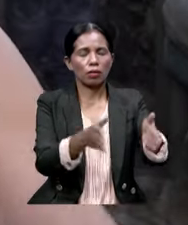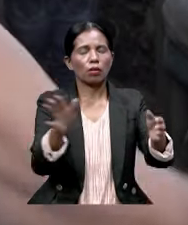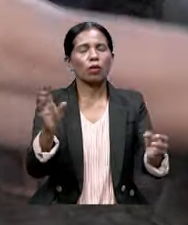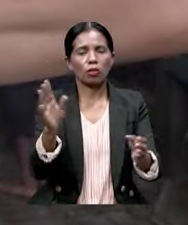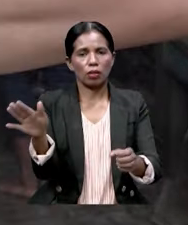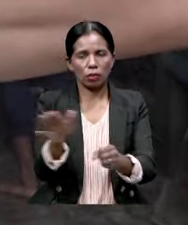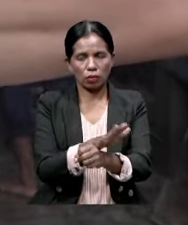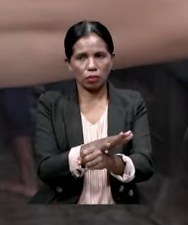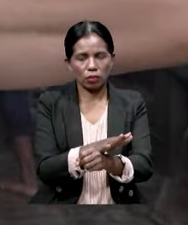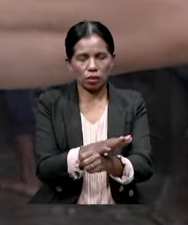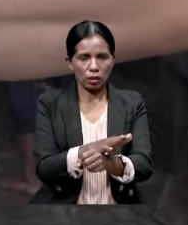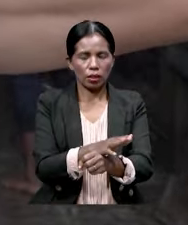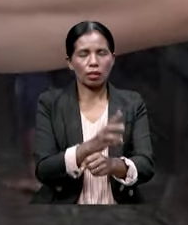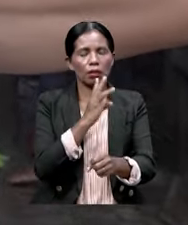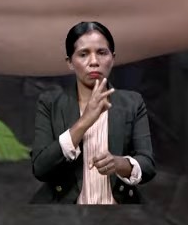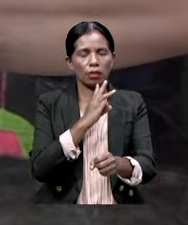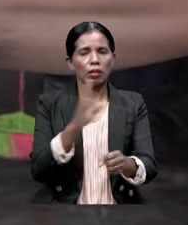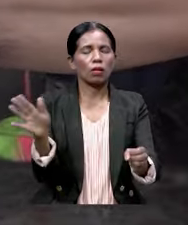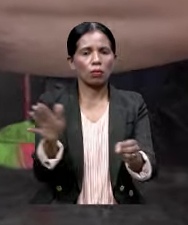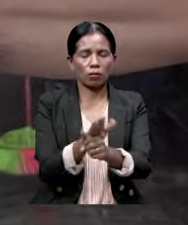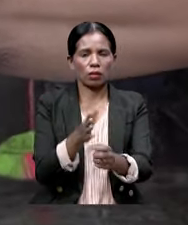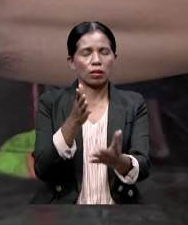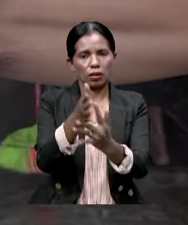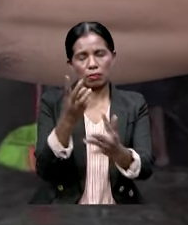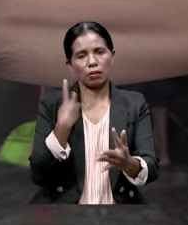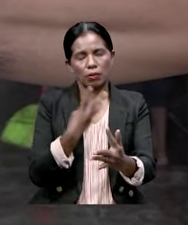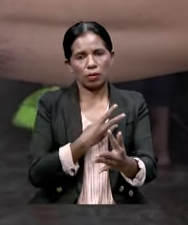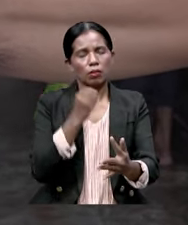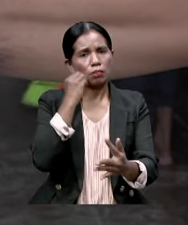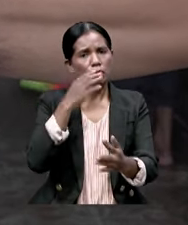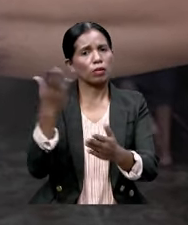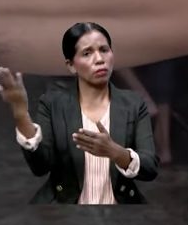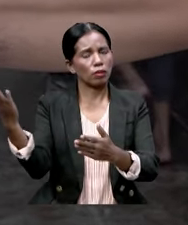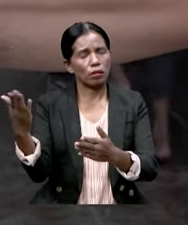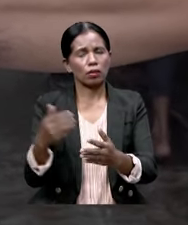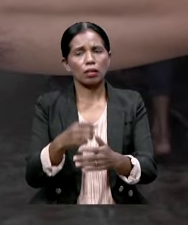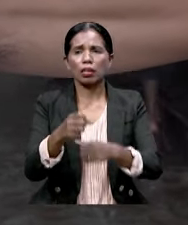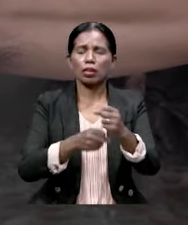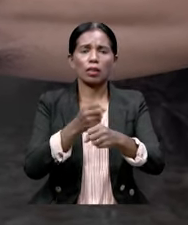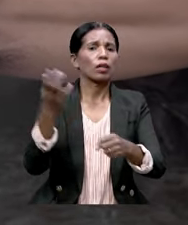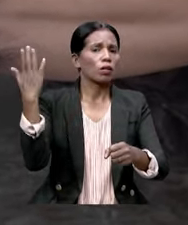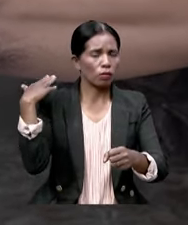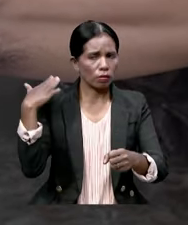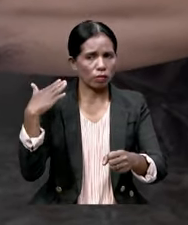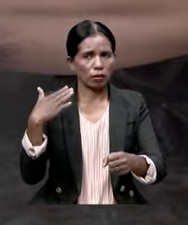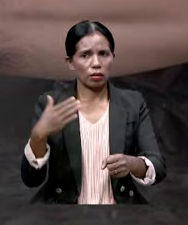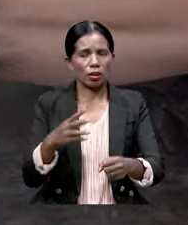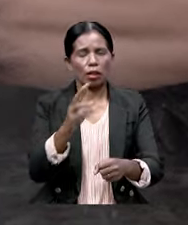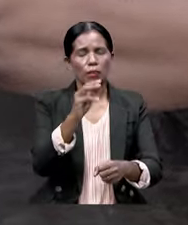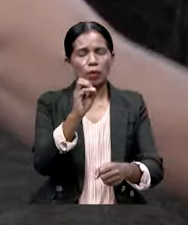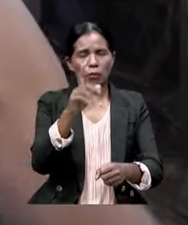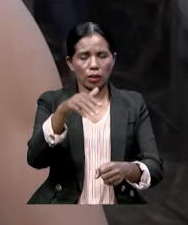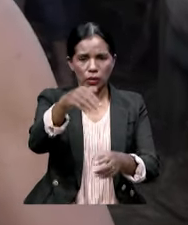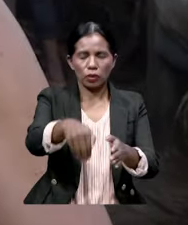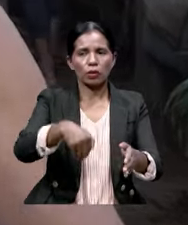mai satan ida be motai de sorin ne agora na kuntia uluk tinang kotuk ne ma obras publik sira mai suru